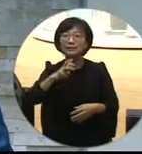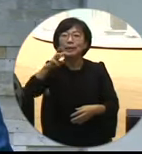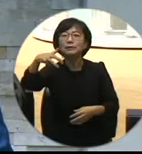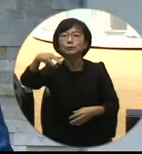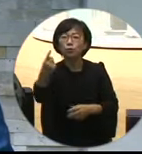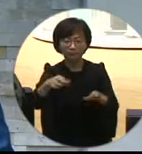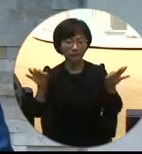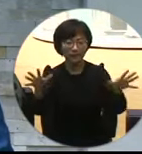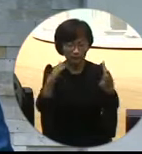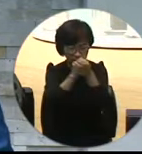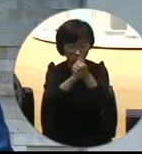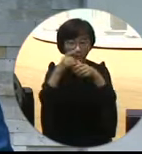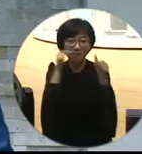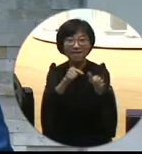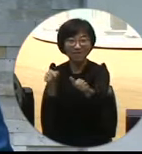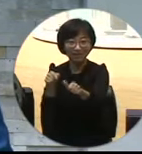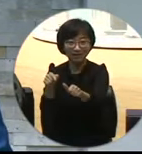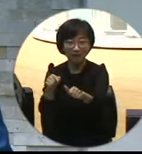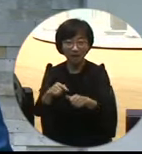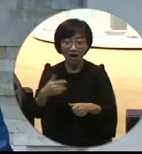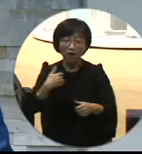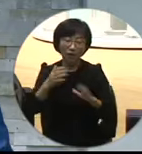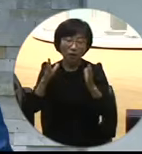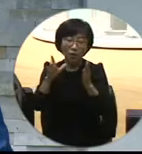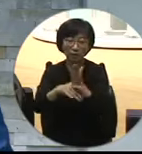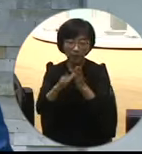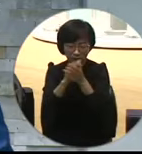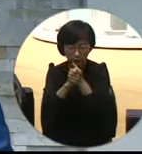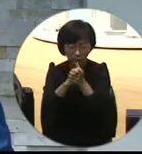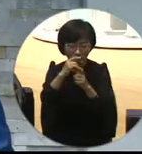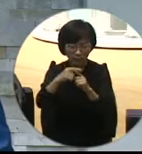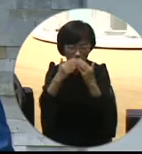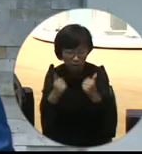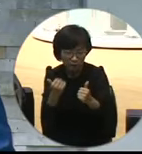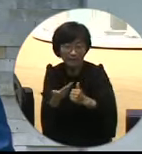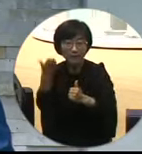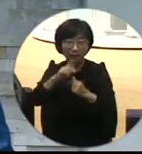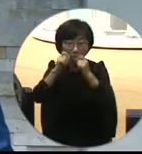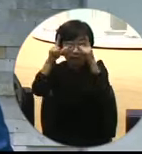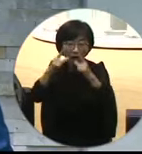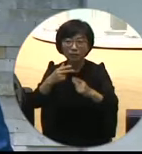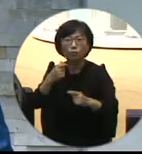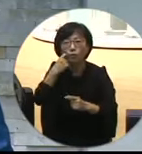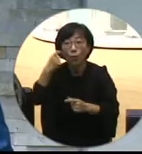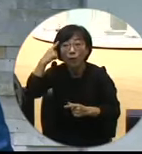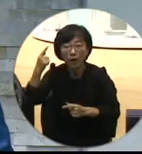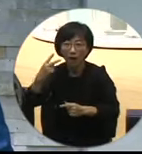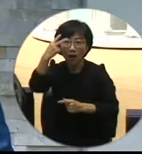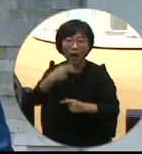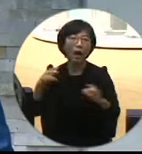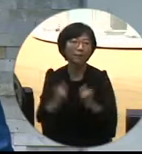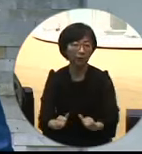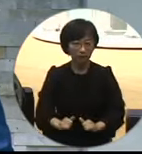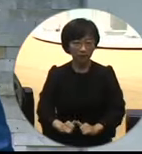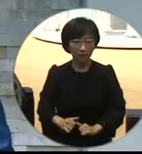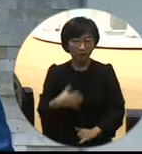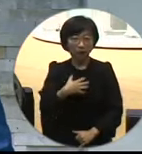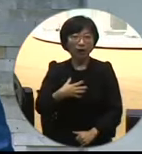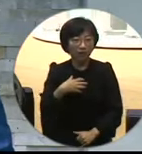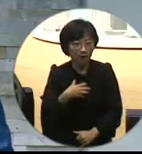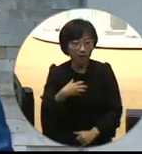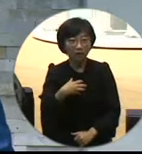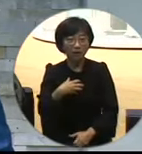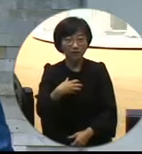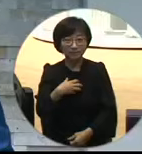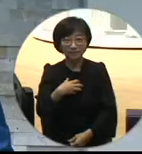눈 뜨면 봉사된다 그래서, 봉사 안 돼. 근데 중학교 때 나도 모르게 어느 날 어떤 놈